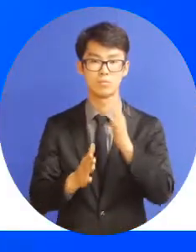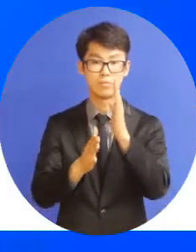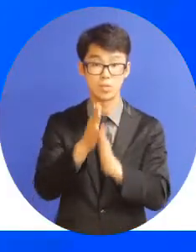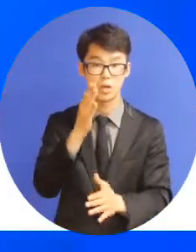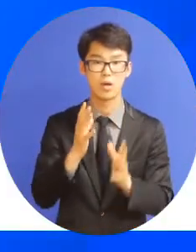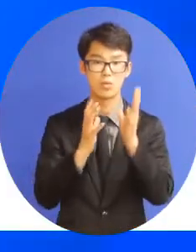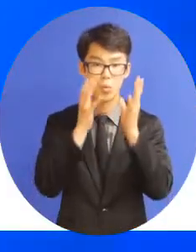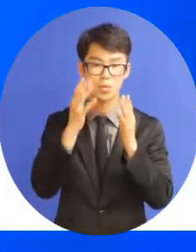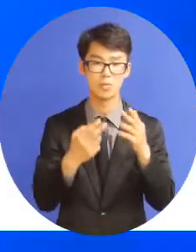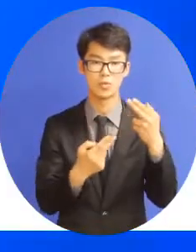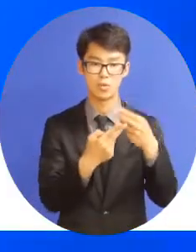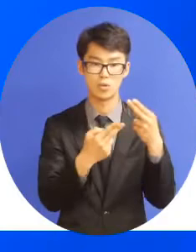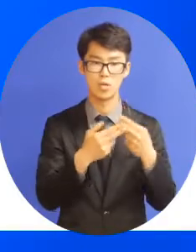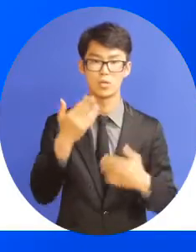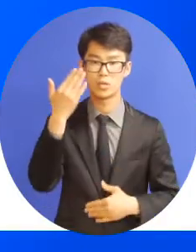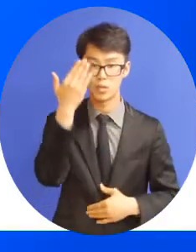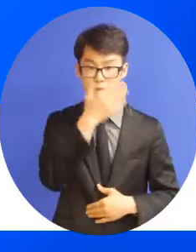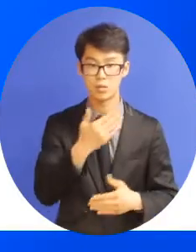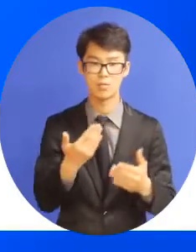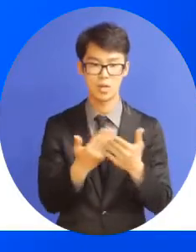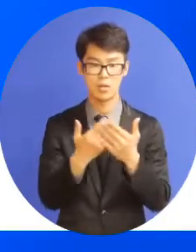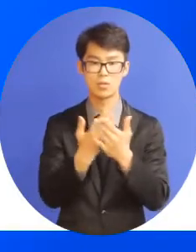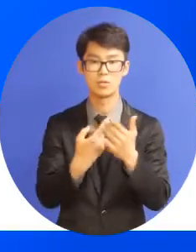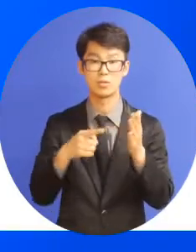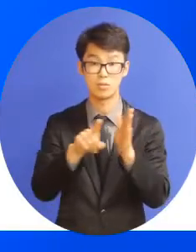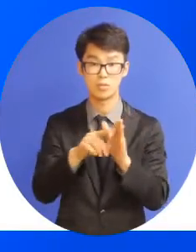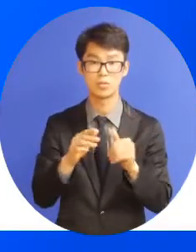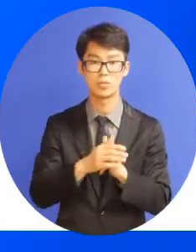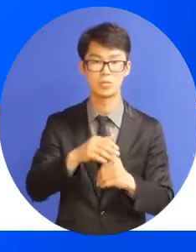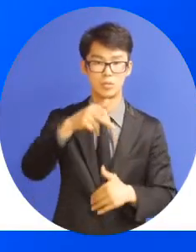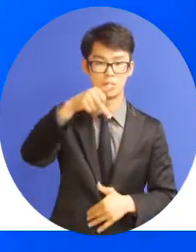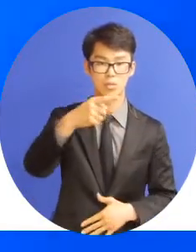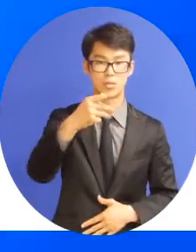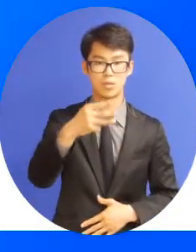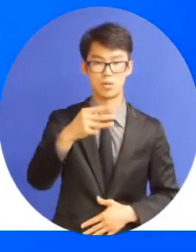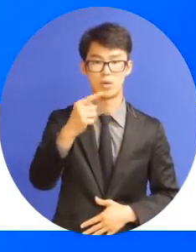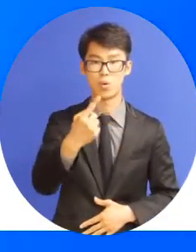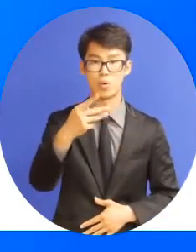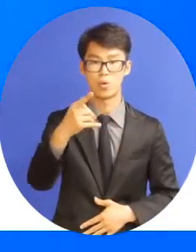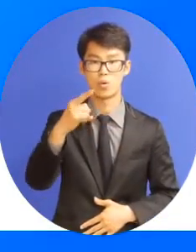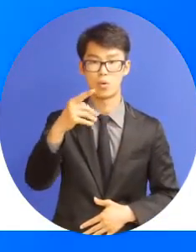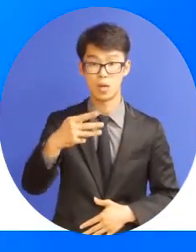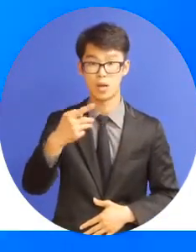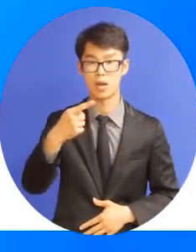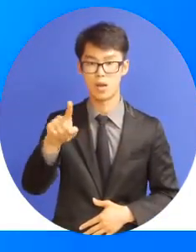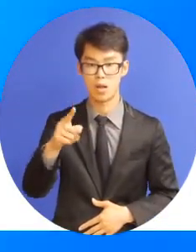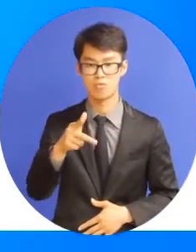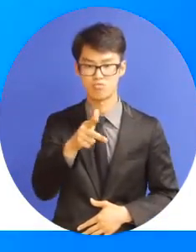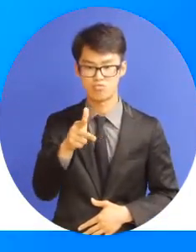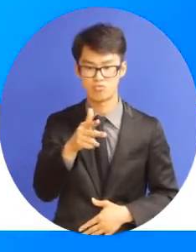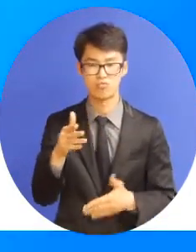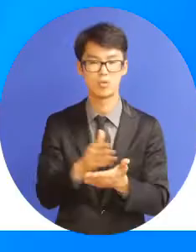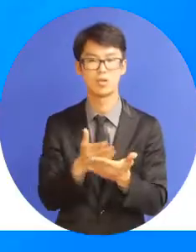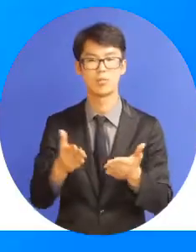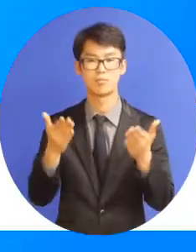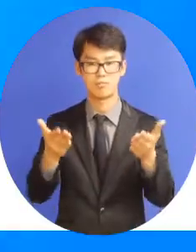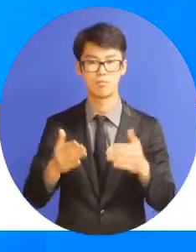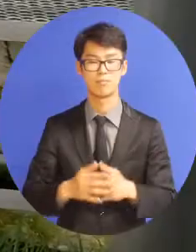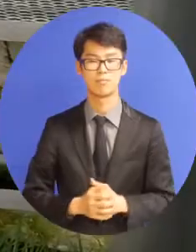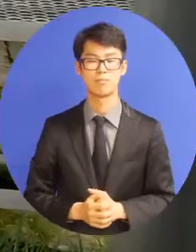공주시가 농산물의 저장성과 신선도를 향상시키는 클로렐라 배양시설을 관내 과체류단지에 보급했습니다.